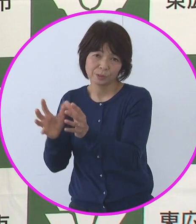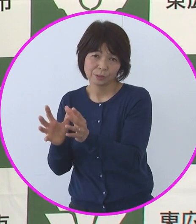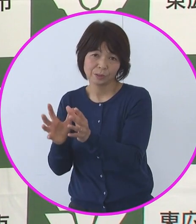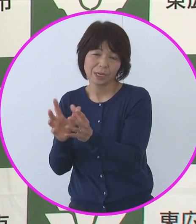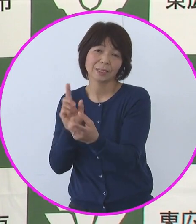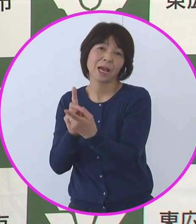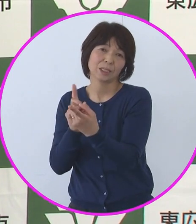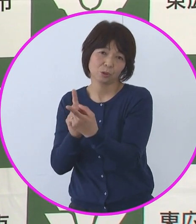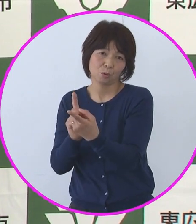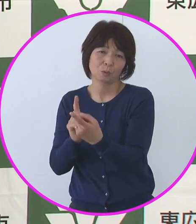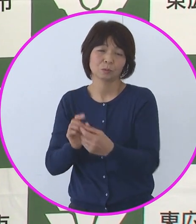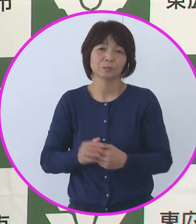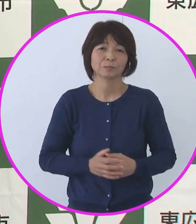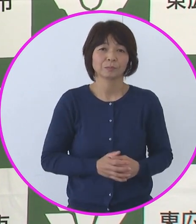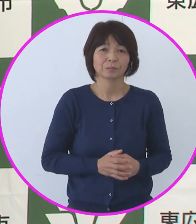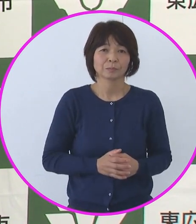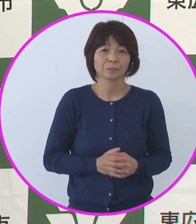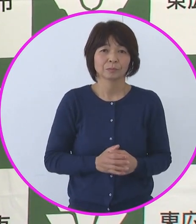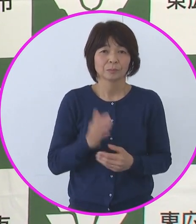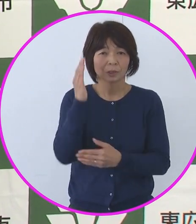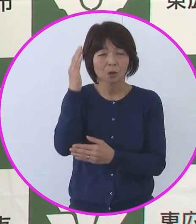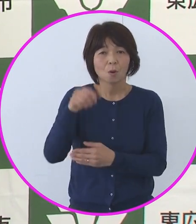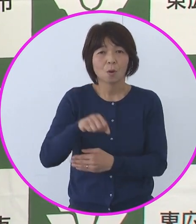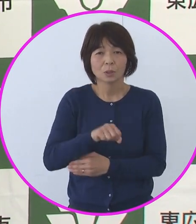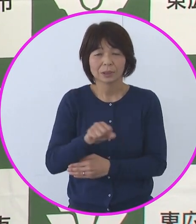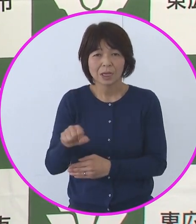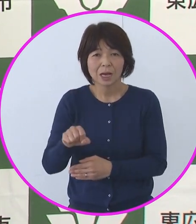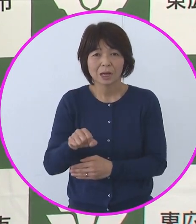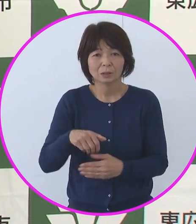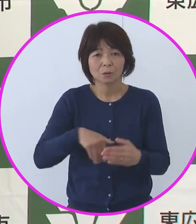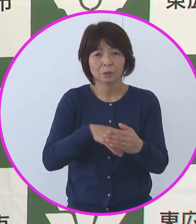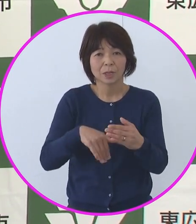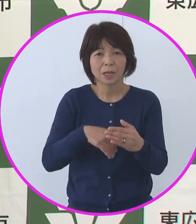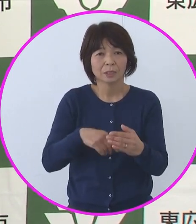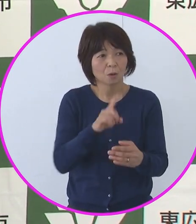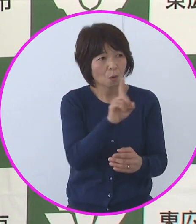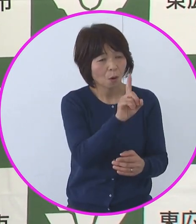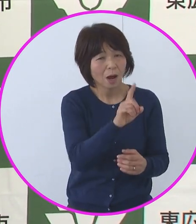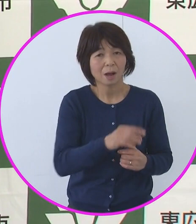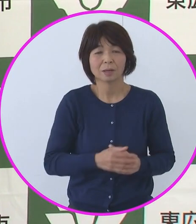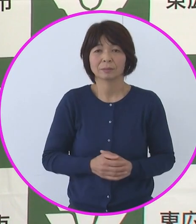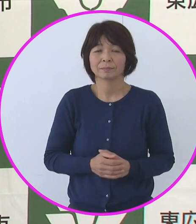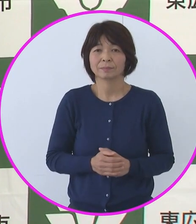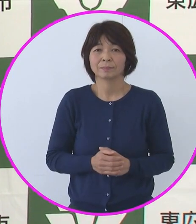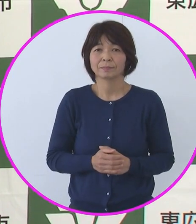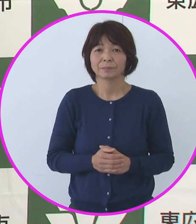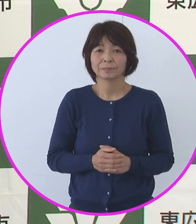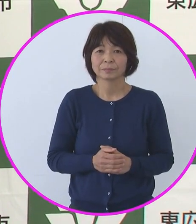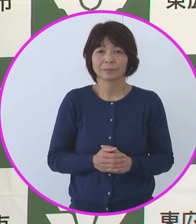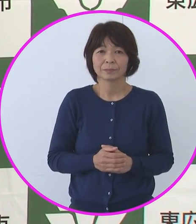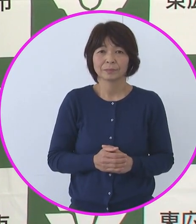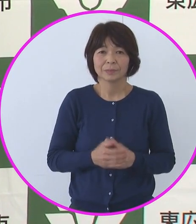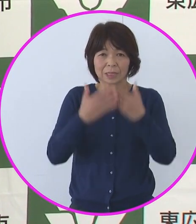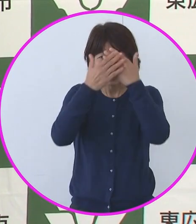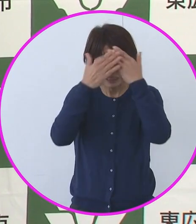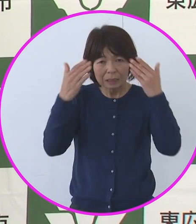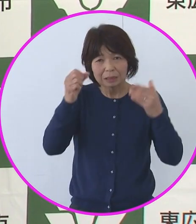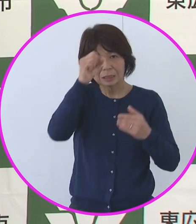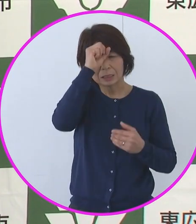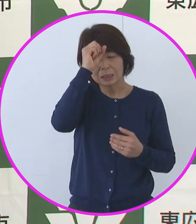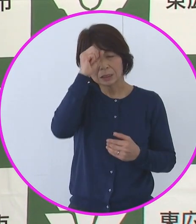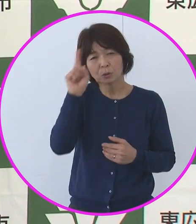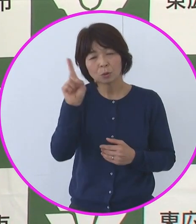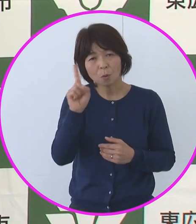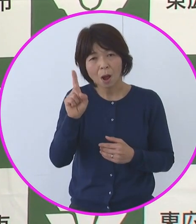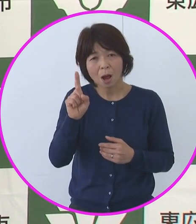対象としています。 講座はどんな内容で行っているんですか？ 内容は認知症とはどのような